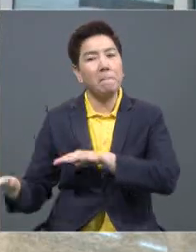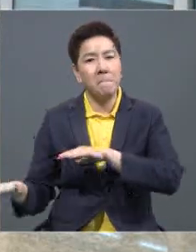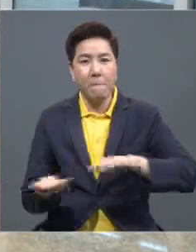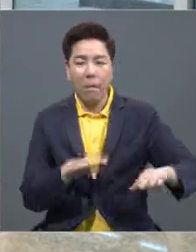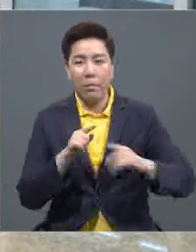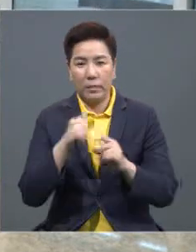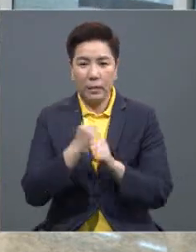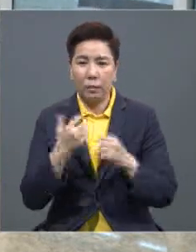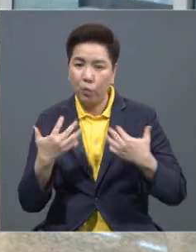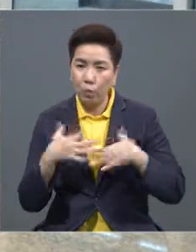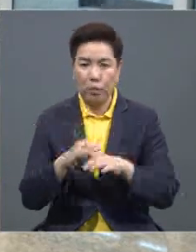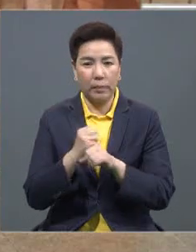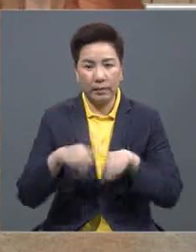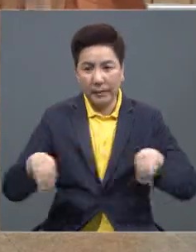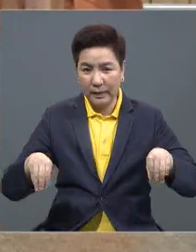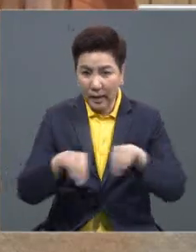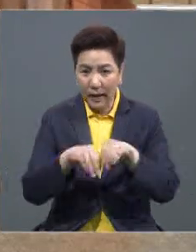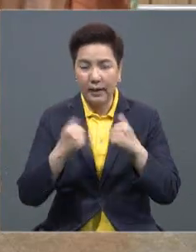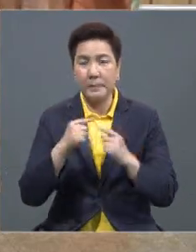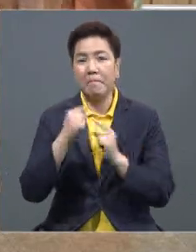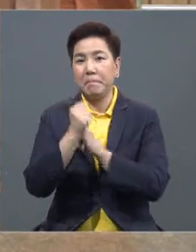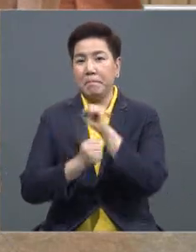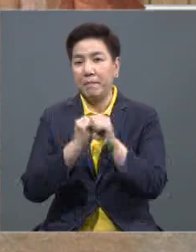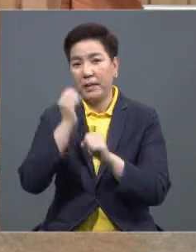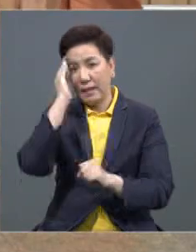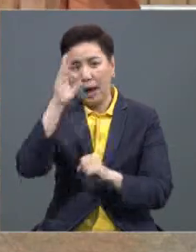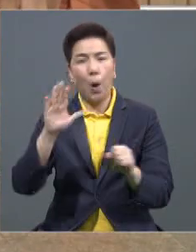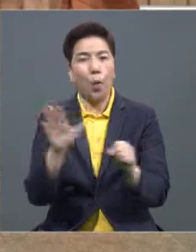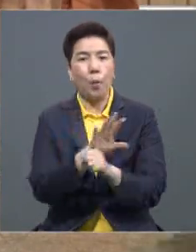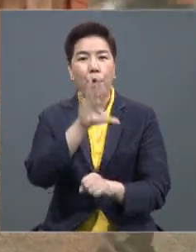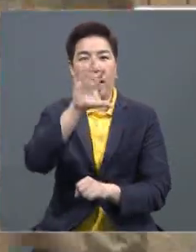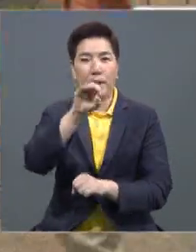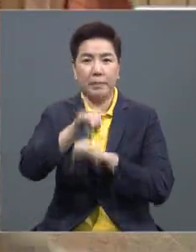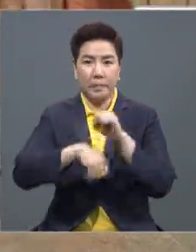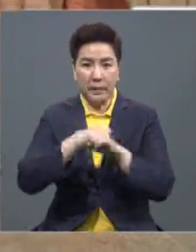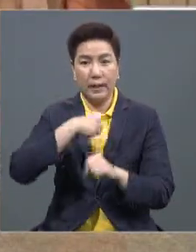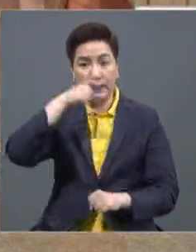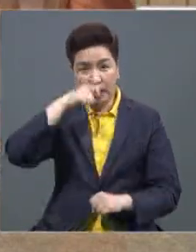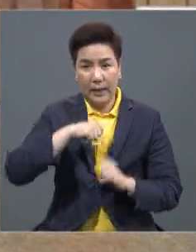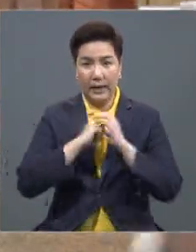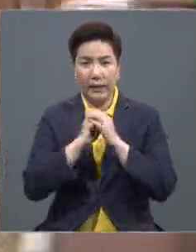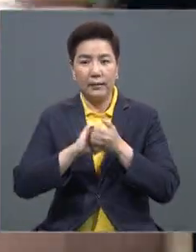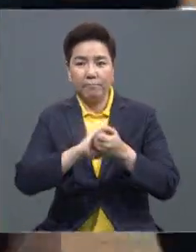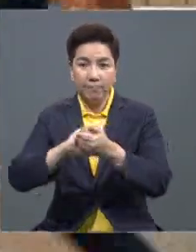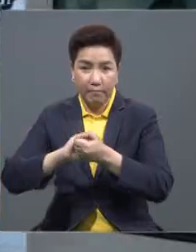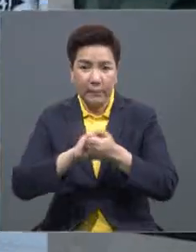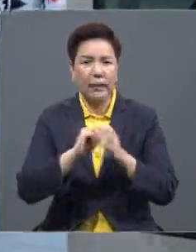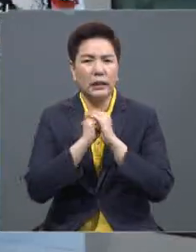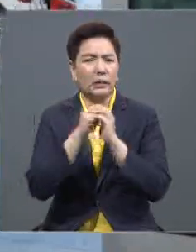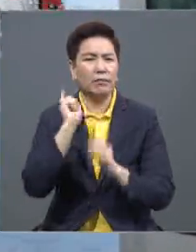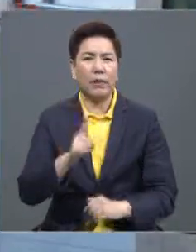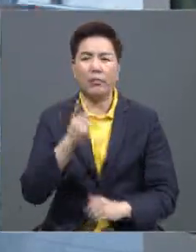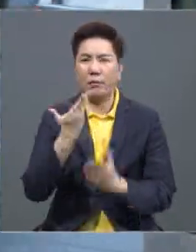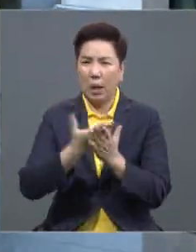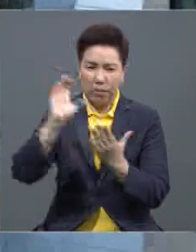ในการทำงานร่วมกันอย่างใกล้ชิดซึ่งในปีหน้าจะครบรอบ 50ปีความสัมพันธ์ไทยจีนที่ผ่านมาจีนเป็นประเทศที่